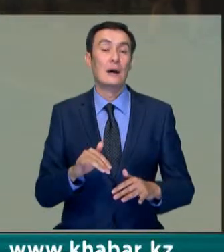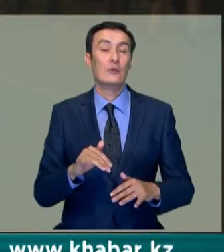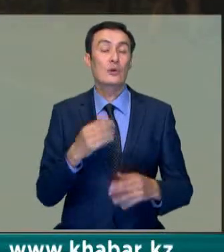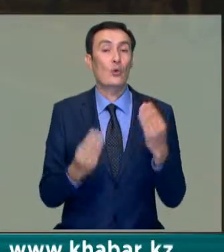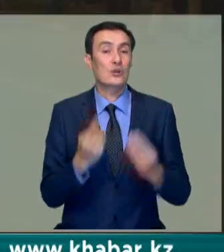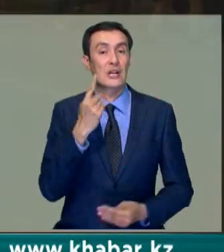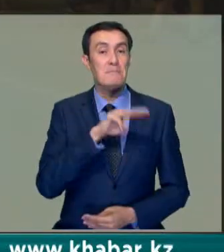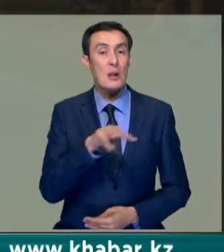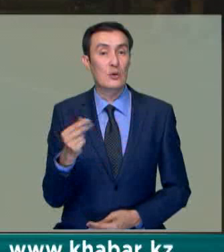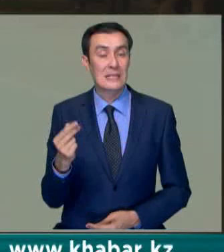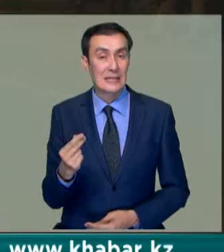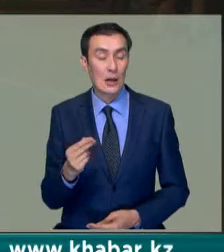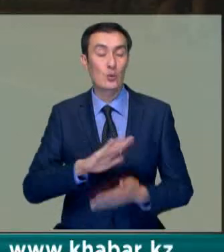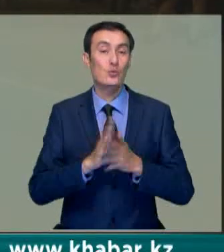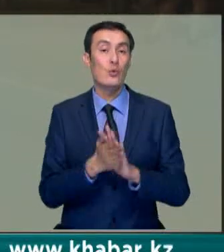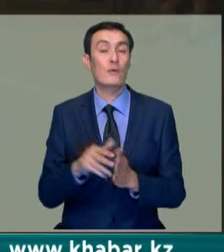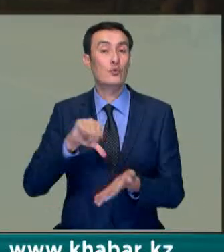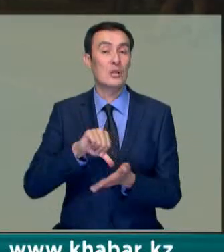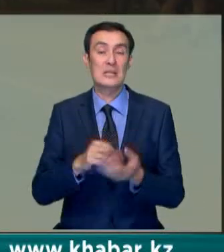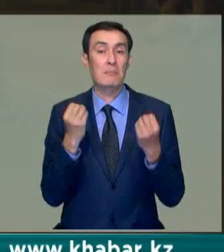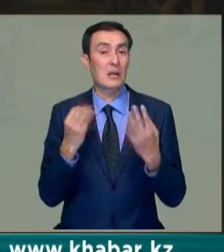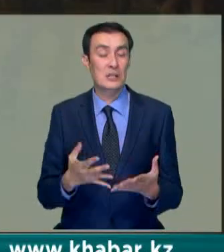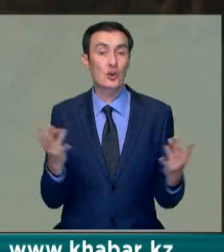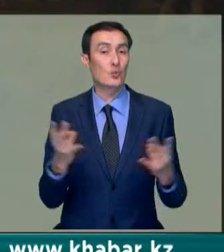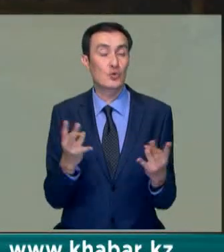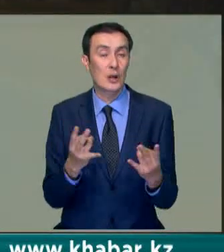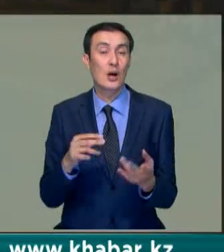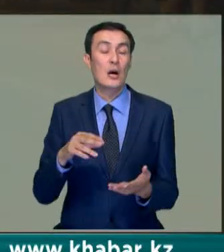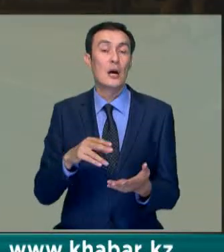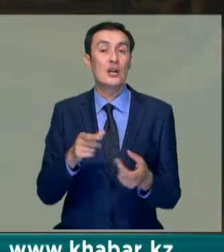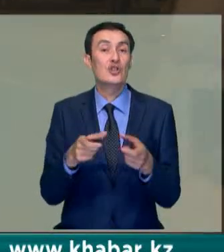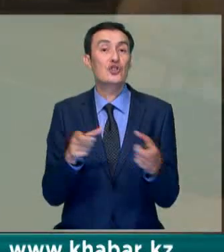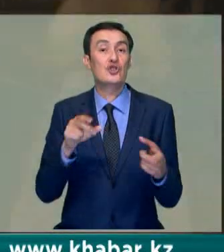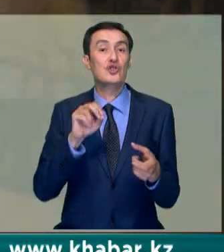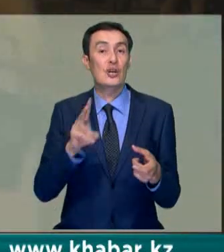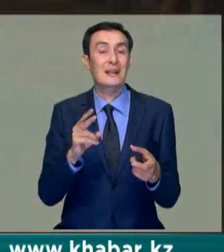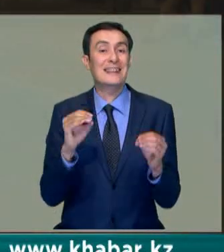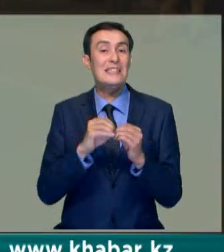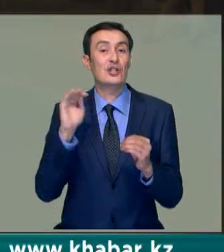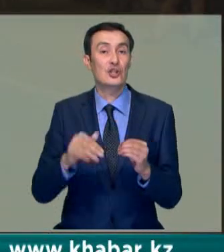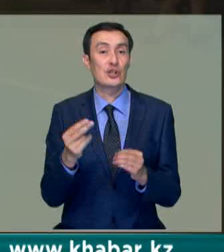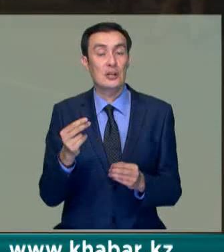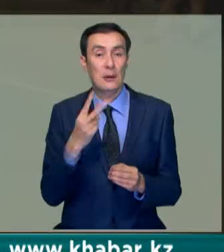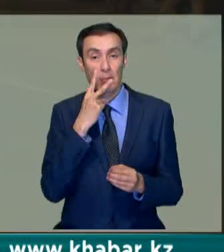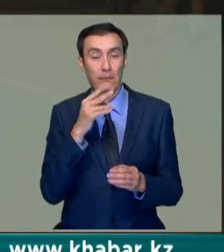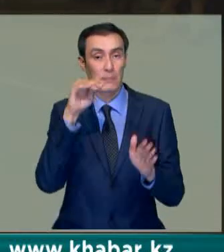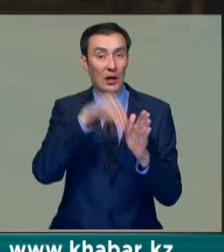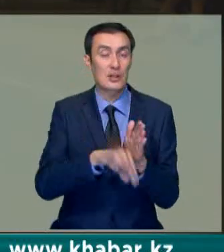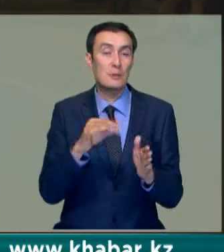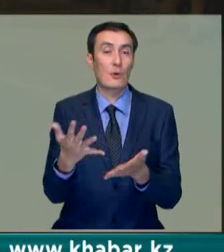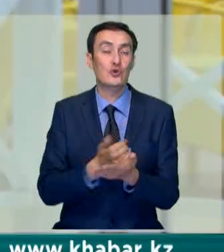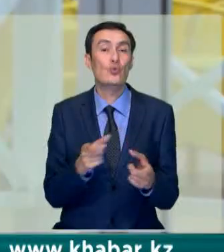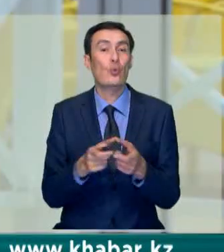миллиона тенге. Условия участия очень простые. Необходимо обменять чеки от 10 тысяч тенге и получить купон